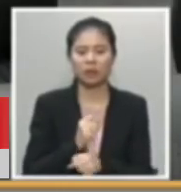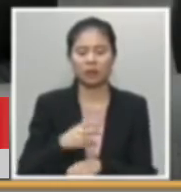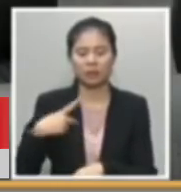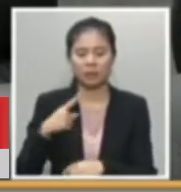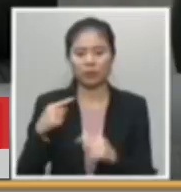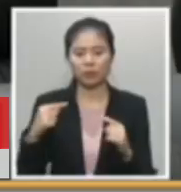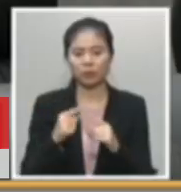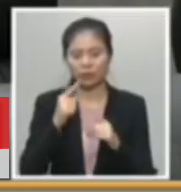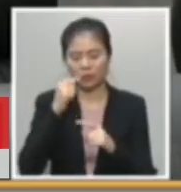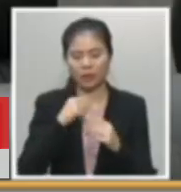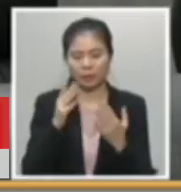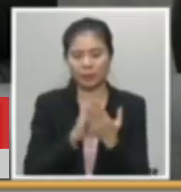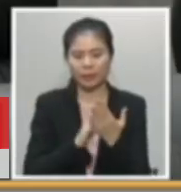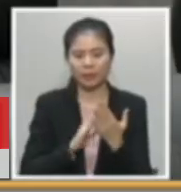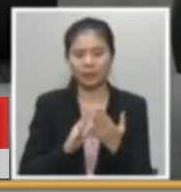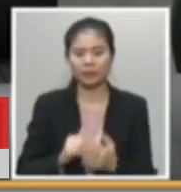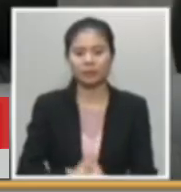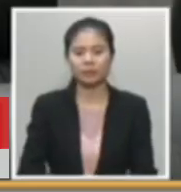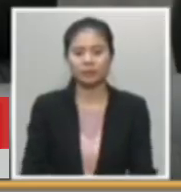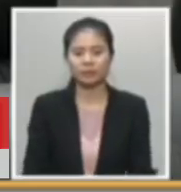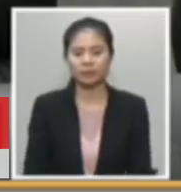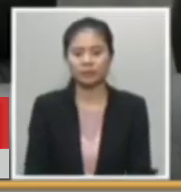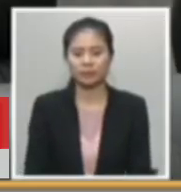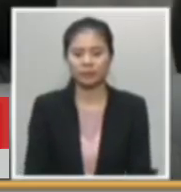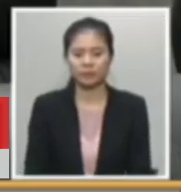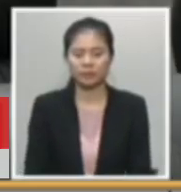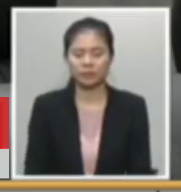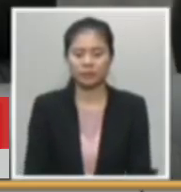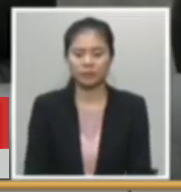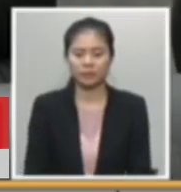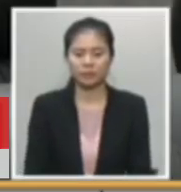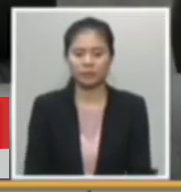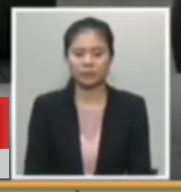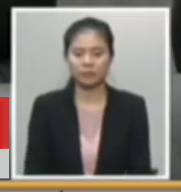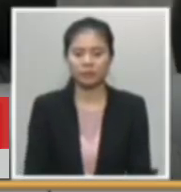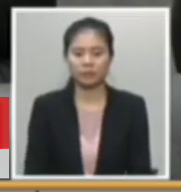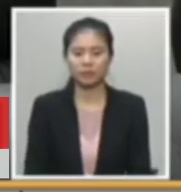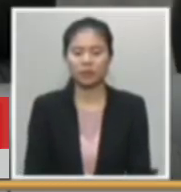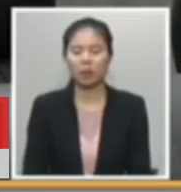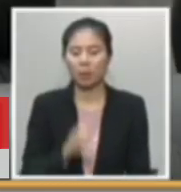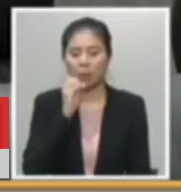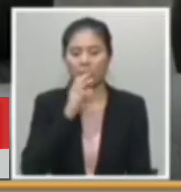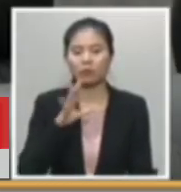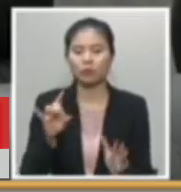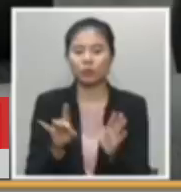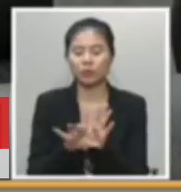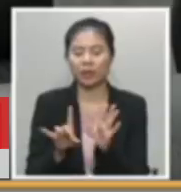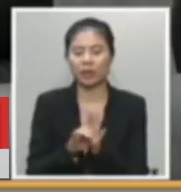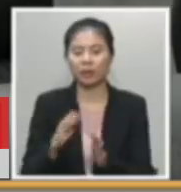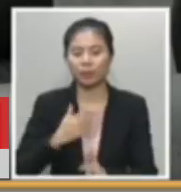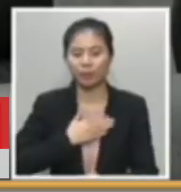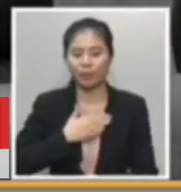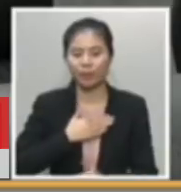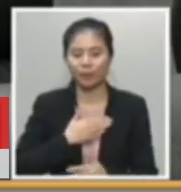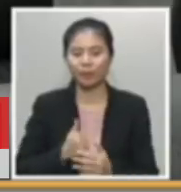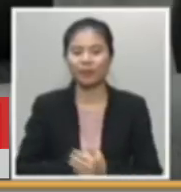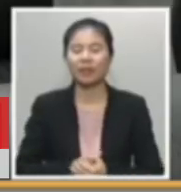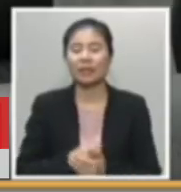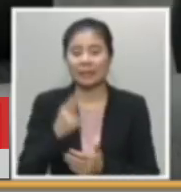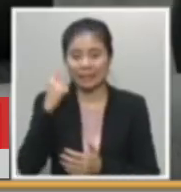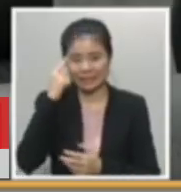ๆกับประเทศท่านประธานครับสิ่งที่ผมกราบเรียนท่านประธานเป็นครั้งสุดท้ายตัวผมเองนะครับในความเห็นส่วนตัว